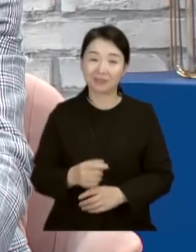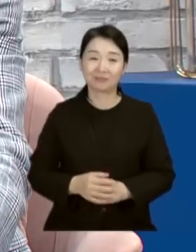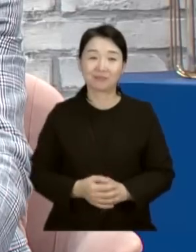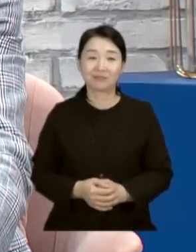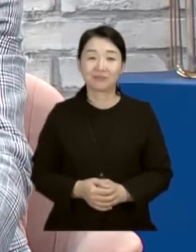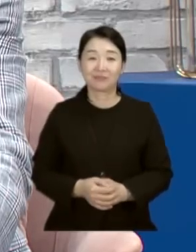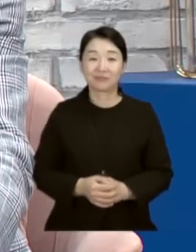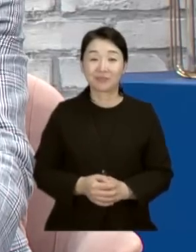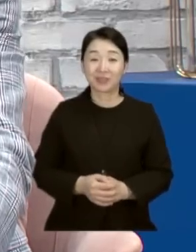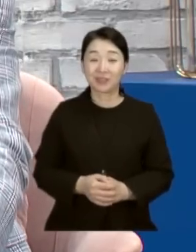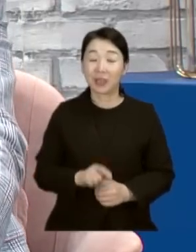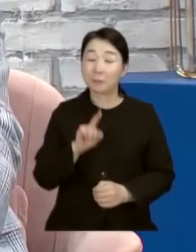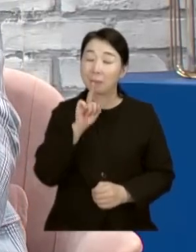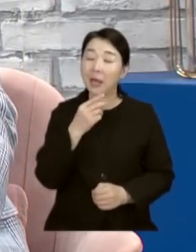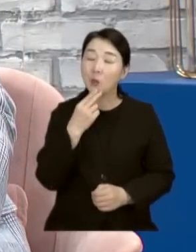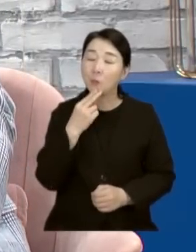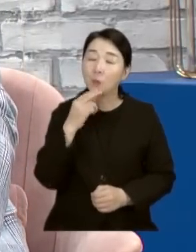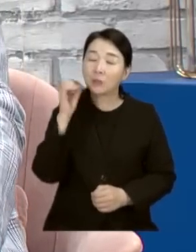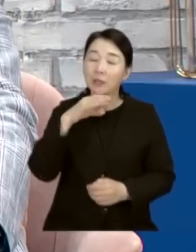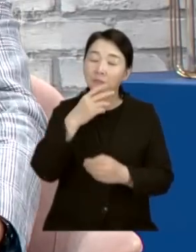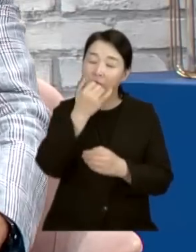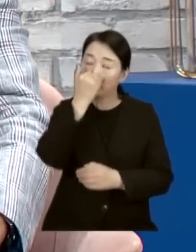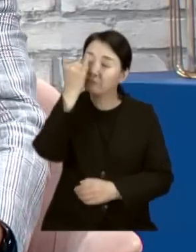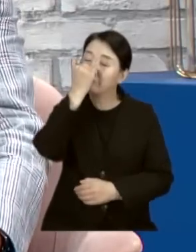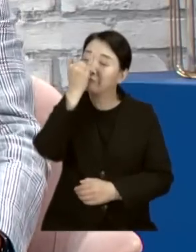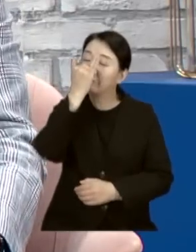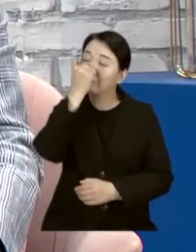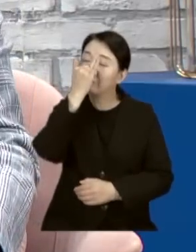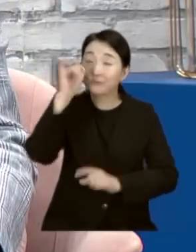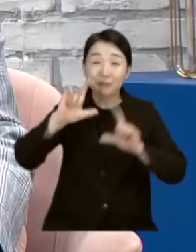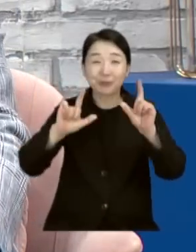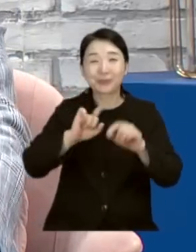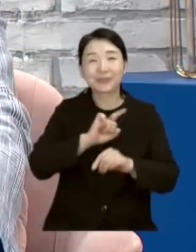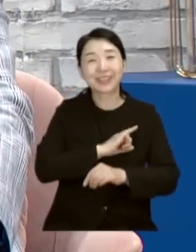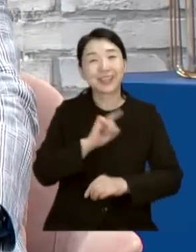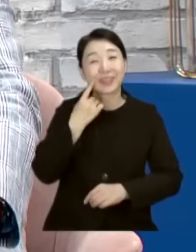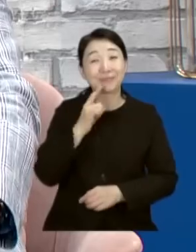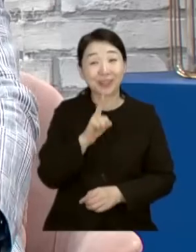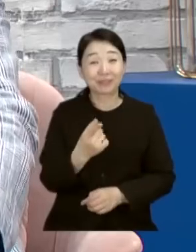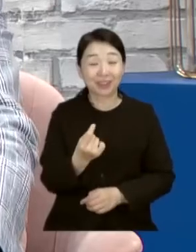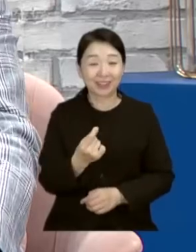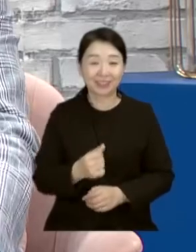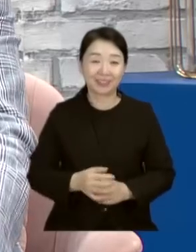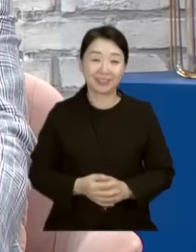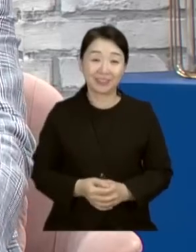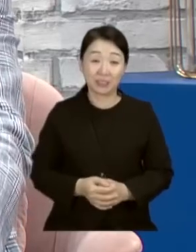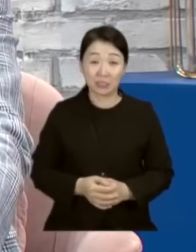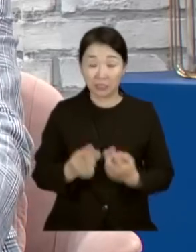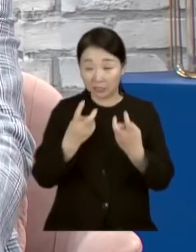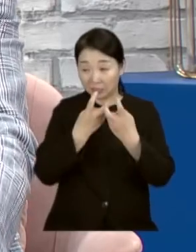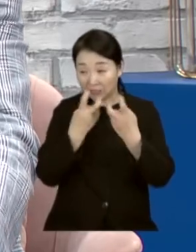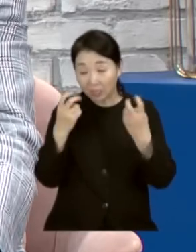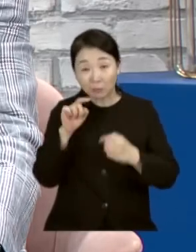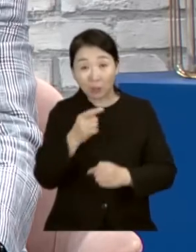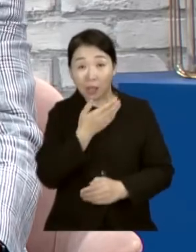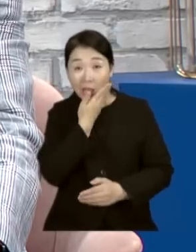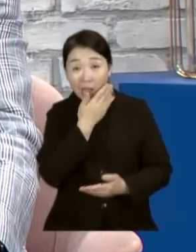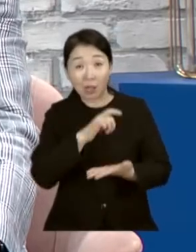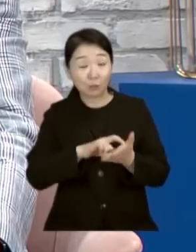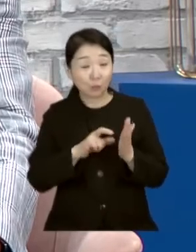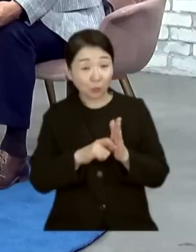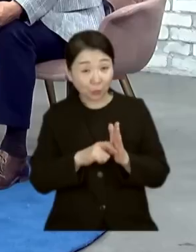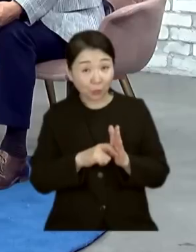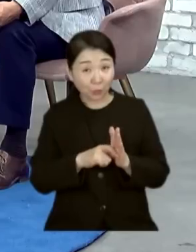네. 그러니까. 예 입에서 말 안 하고 그냥 눈 감고 자고 있을 때가 너무 예쁘다 그러는데 네. 맞아, 자는 이뻐. 것까지도